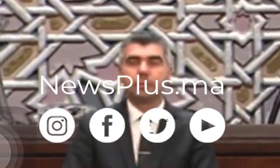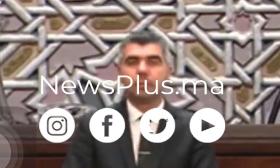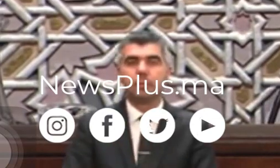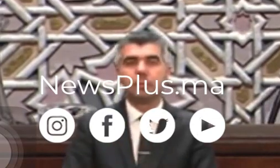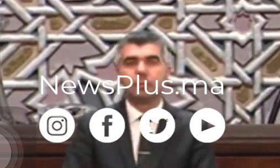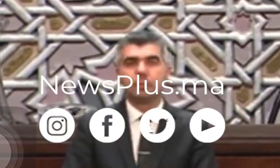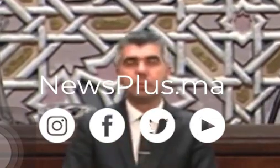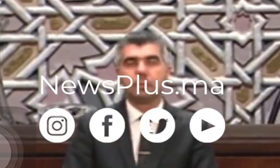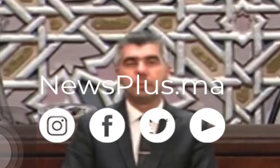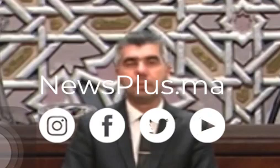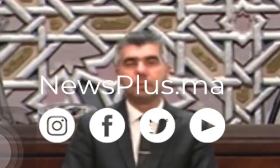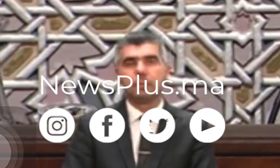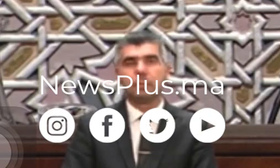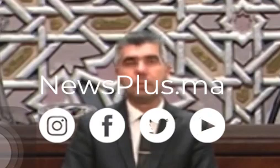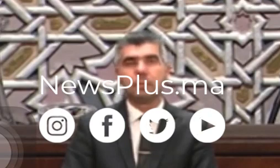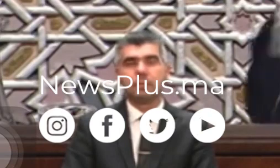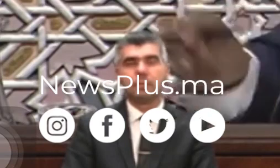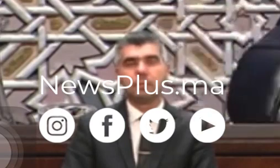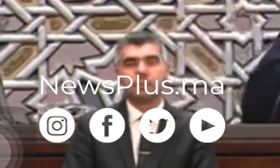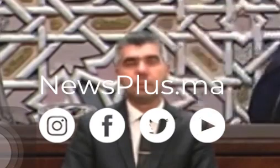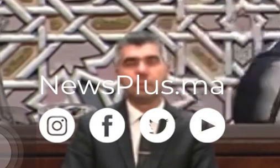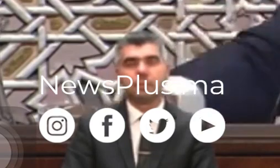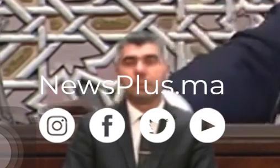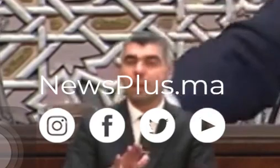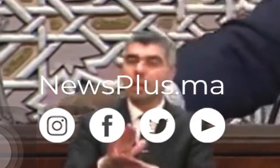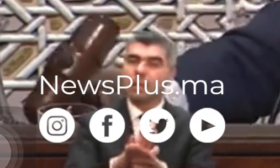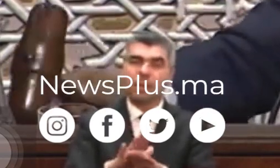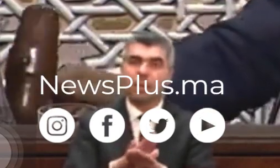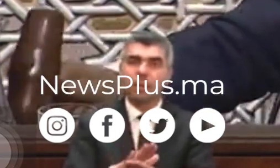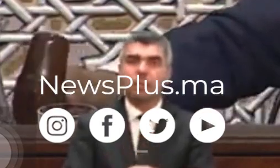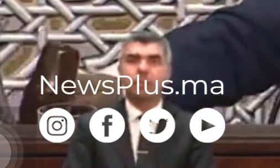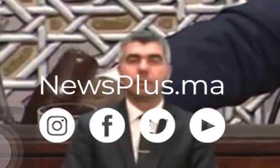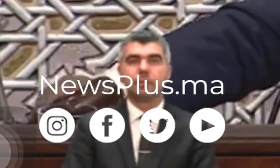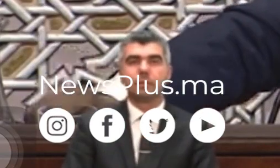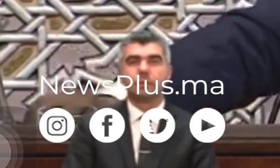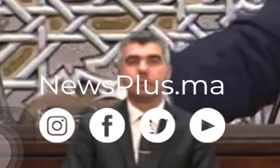لا تفضل، لا لا سمحتوا، لا سمحتوا، لا